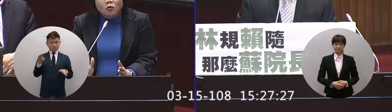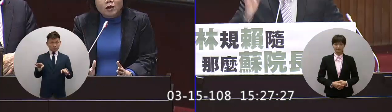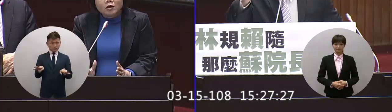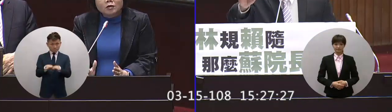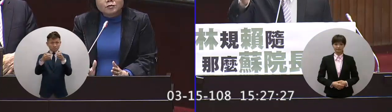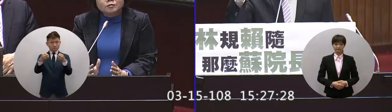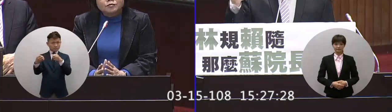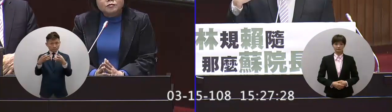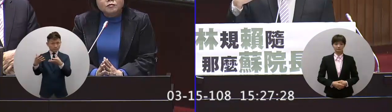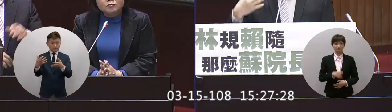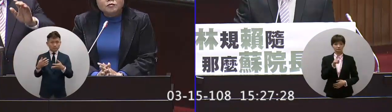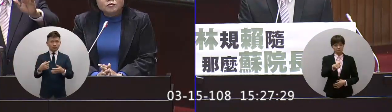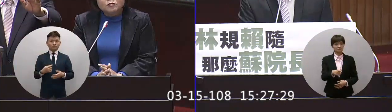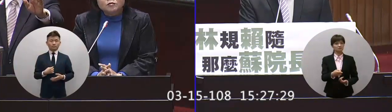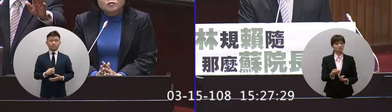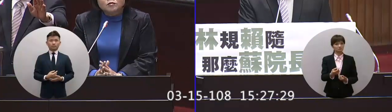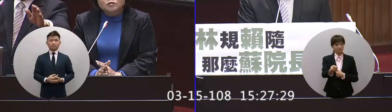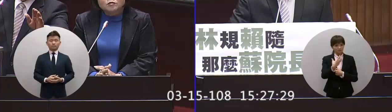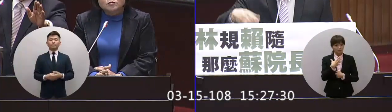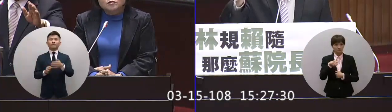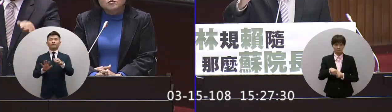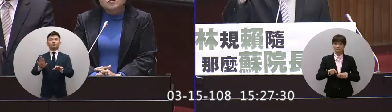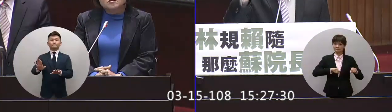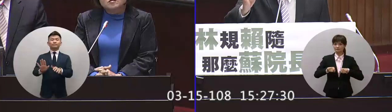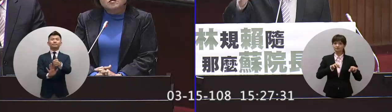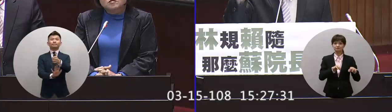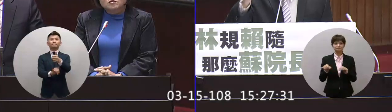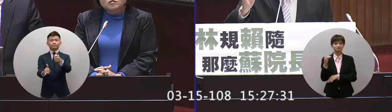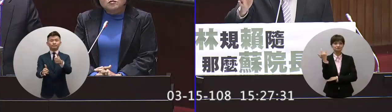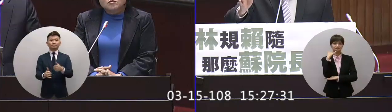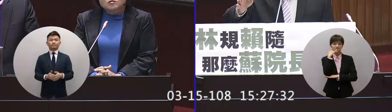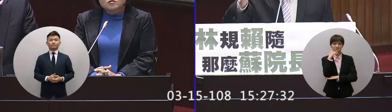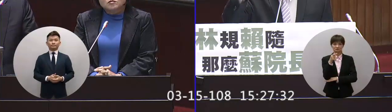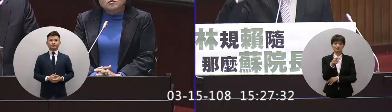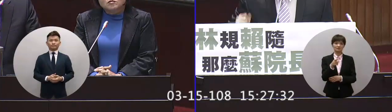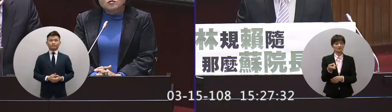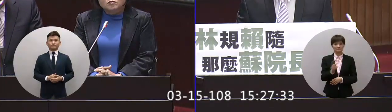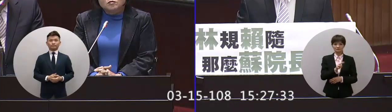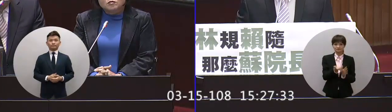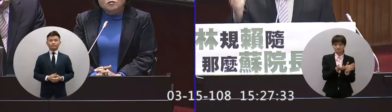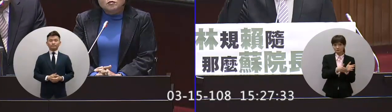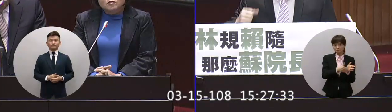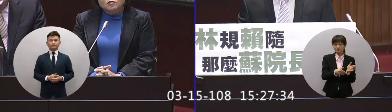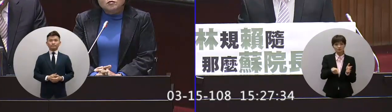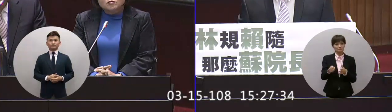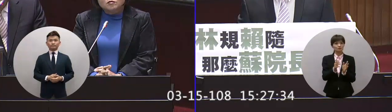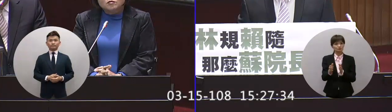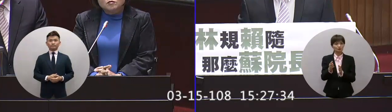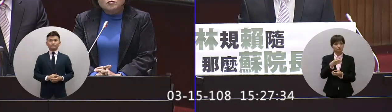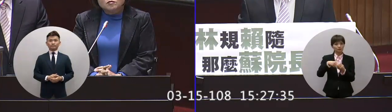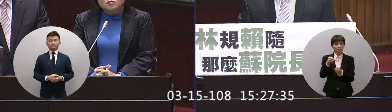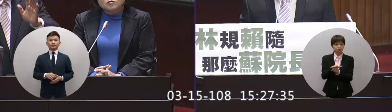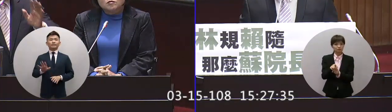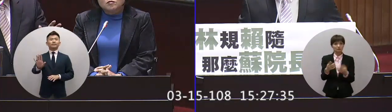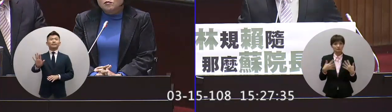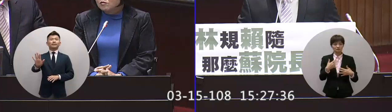时候，我们也会。 那你不如告诉我，这个条例搁着，你们只要用预算去处理有关于拨补的问题，我也同意啊。